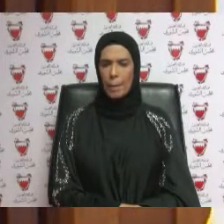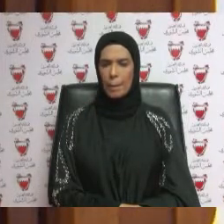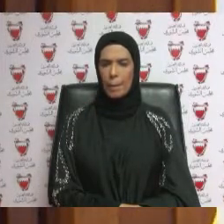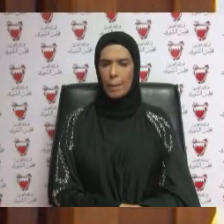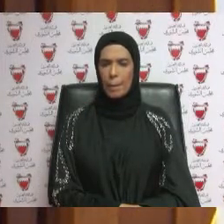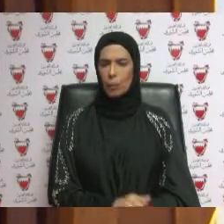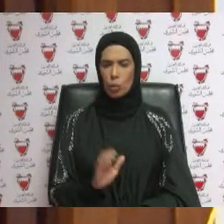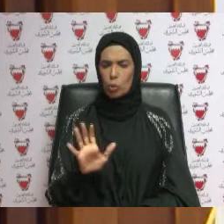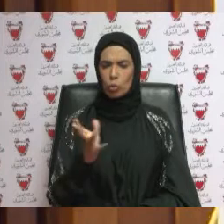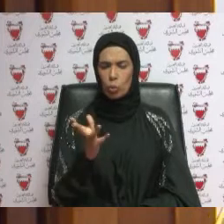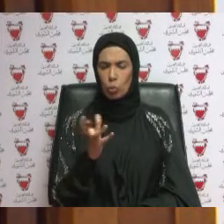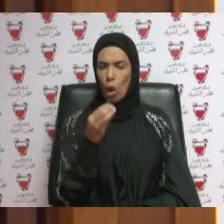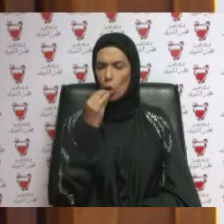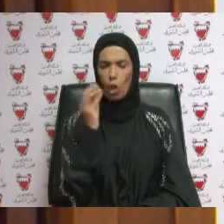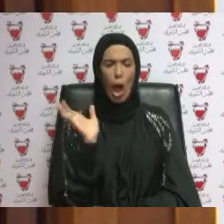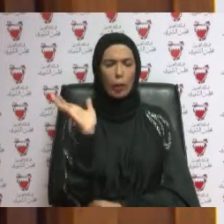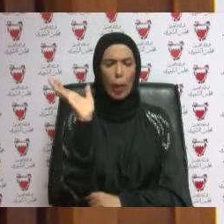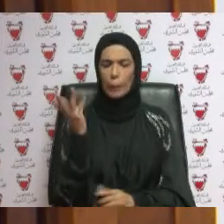ما هو الأمن الغذائي؟